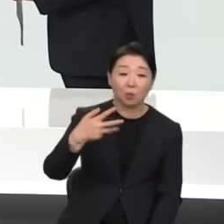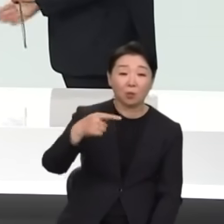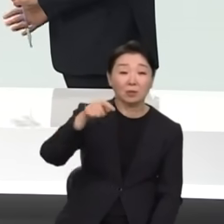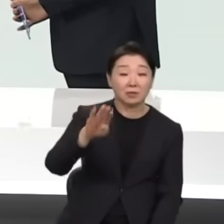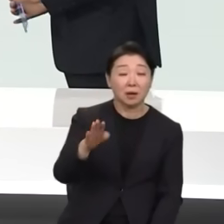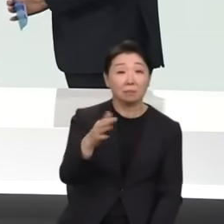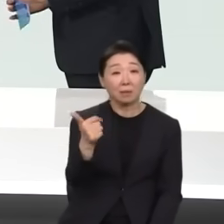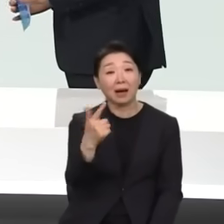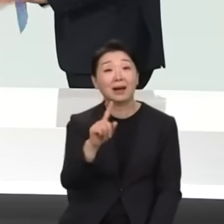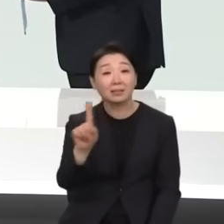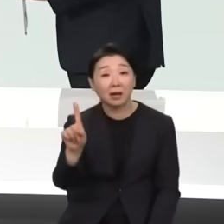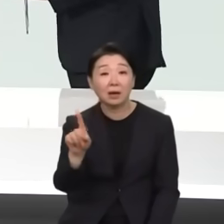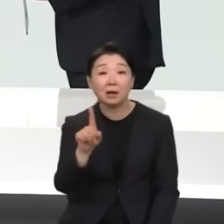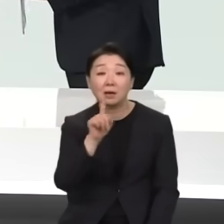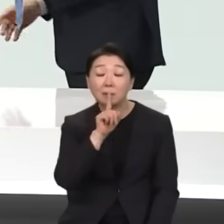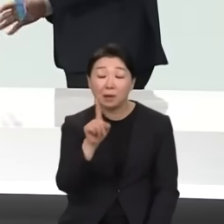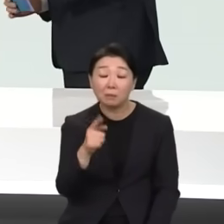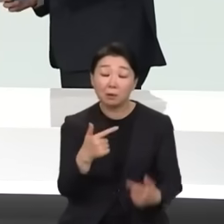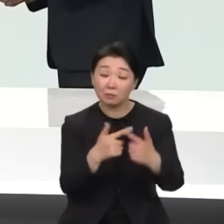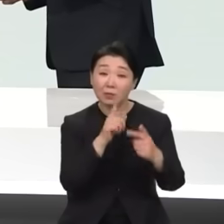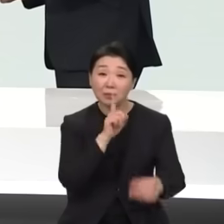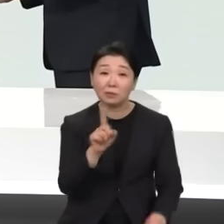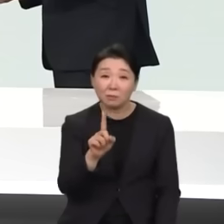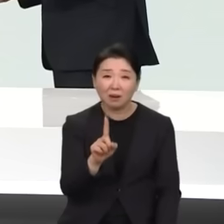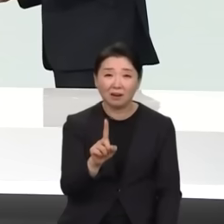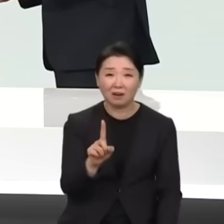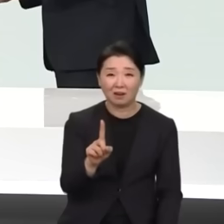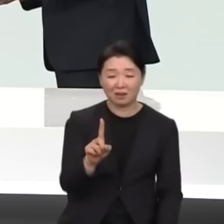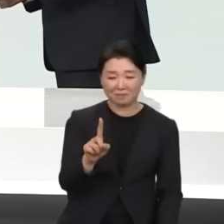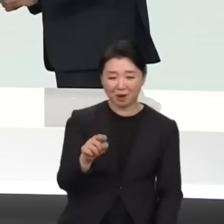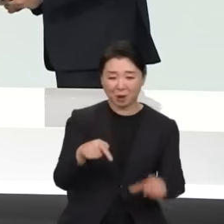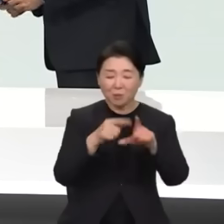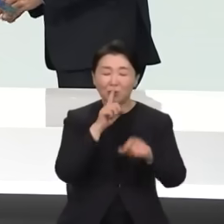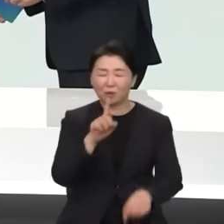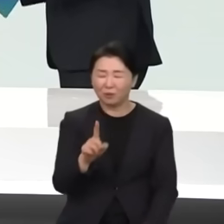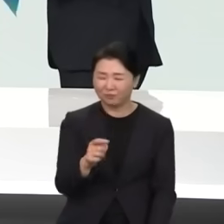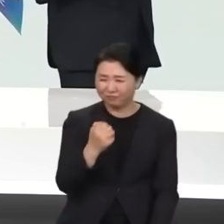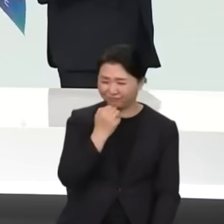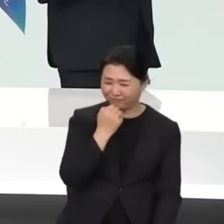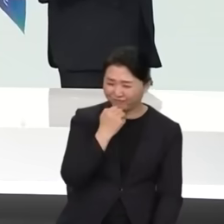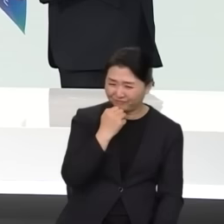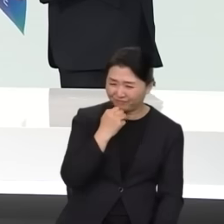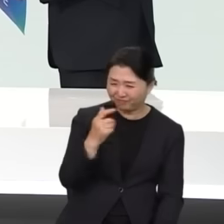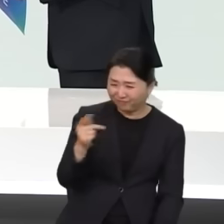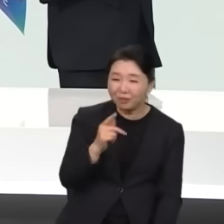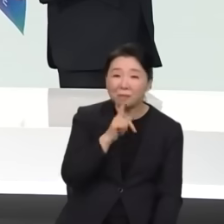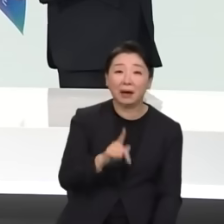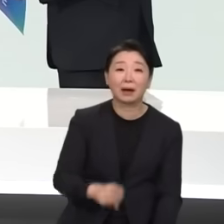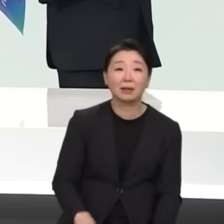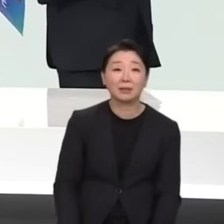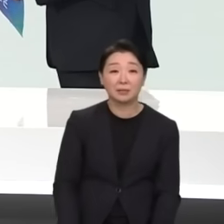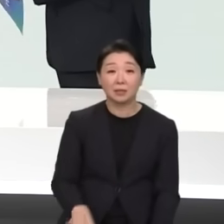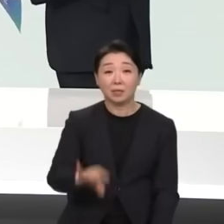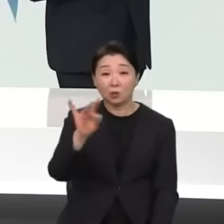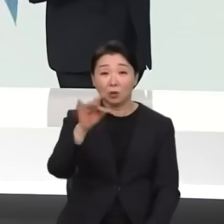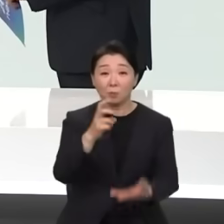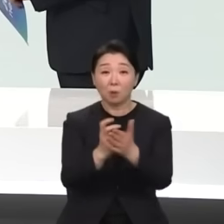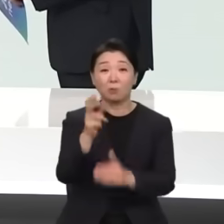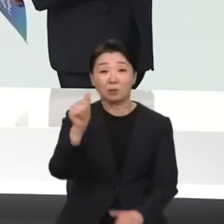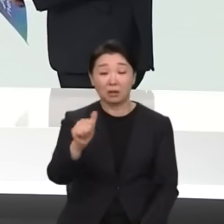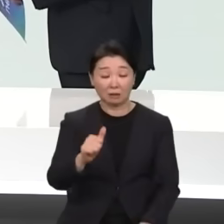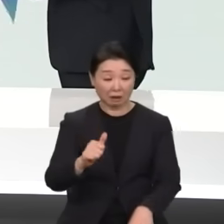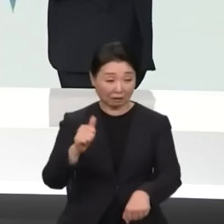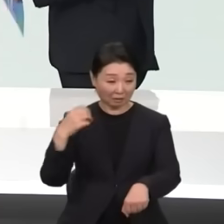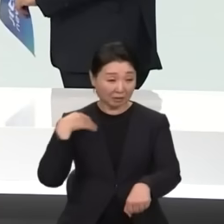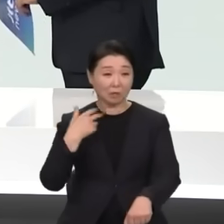부산 사투리라고 얘기를 하면서 표준말로는 얍삽하다라고 이야기를 했습니다. 네. 한동훈 위원장이 초대 법무부 장관이었는데 자신의 책임이 없다고